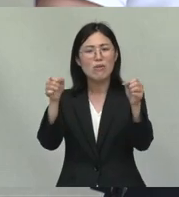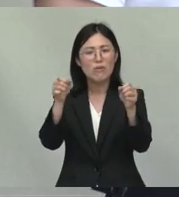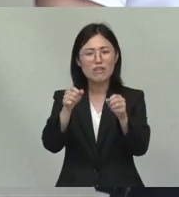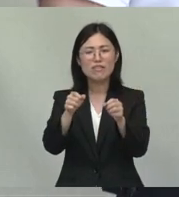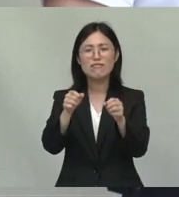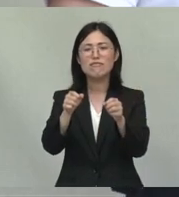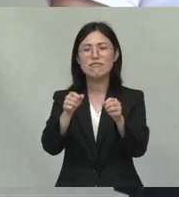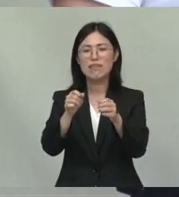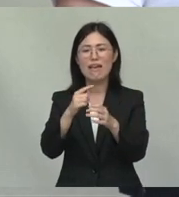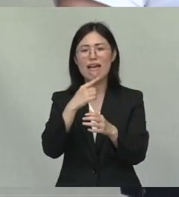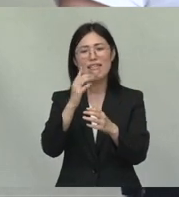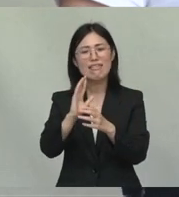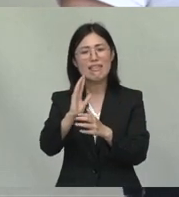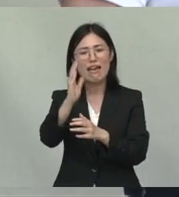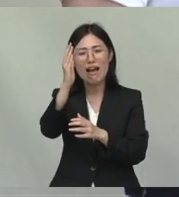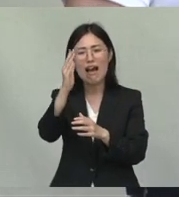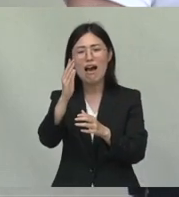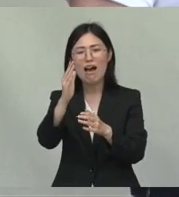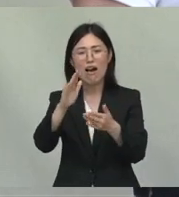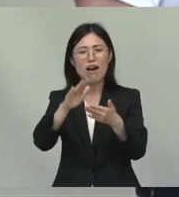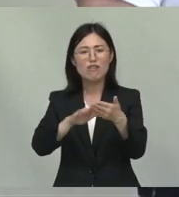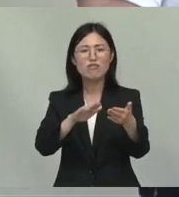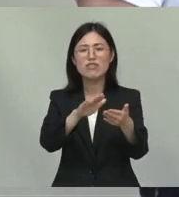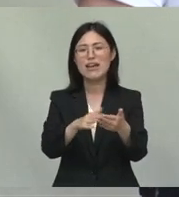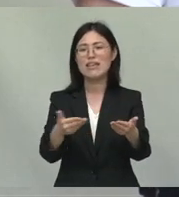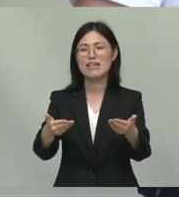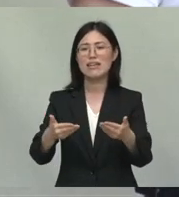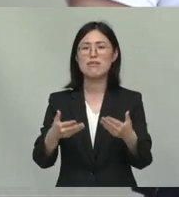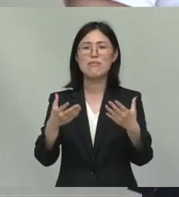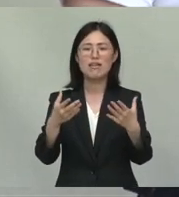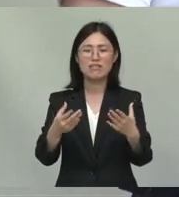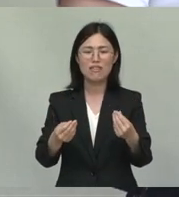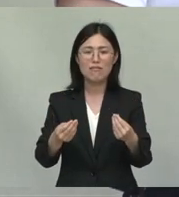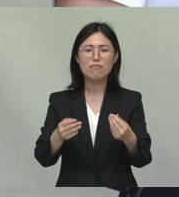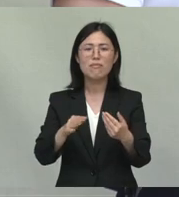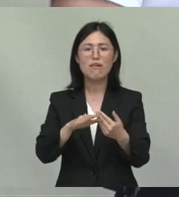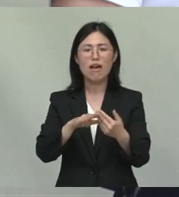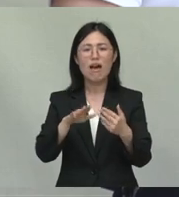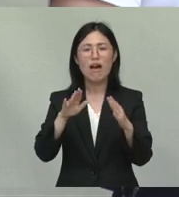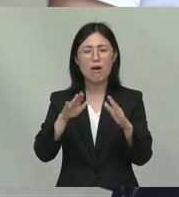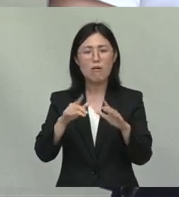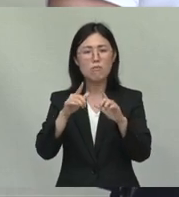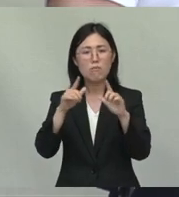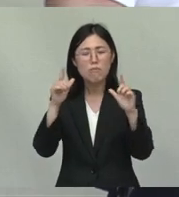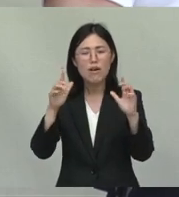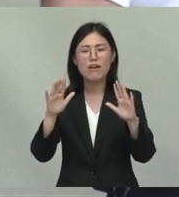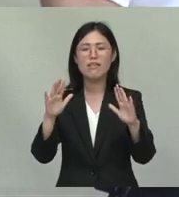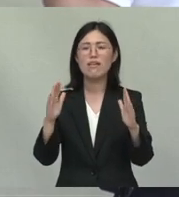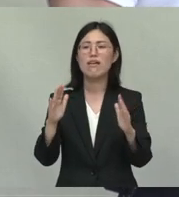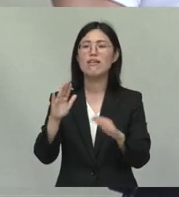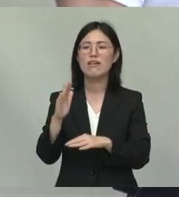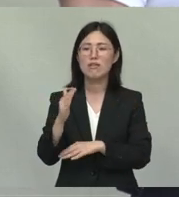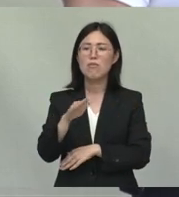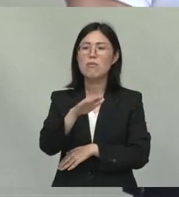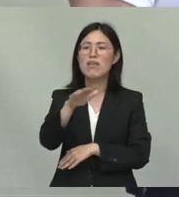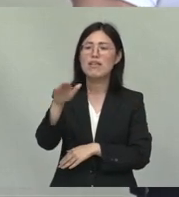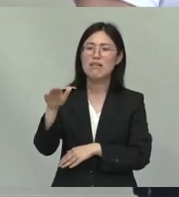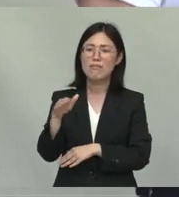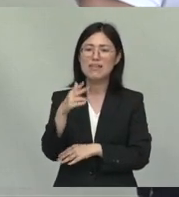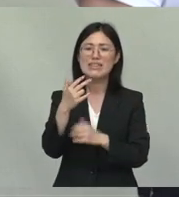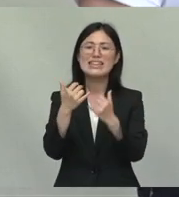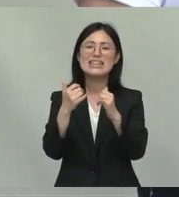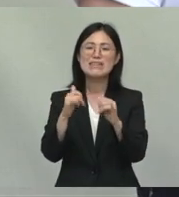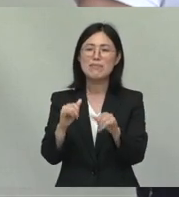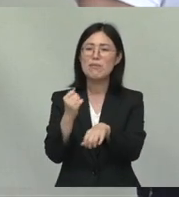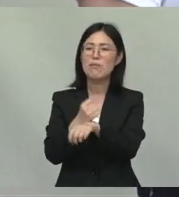つないでいただきました。その他今日は出番はありませんでしたけれども、大勢の市民ボランティア